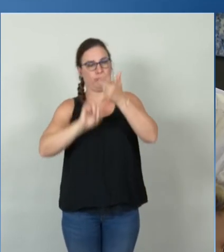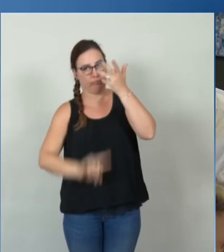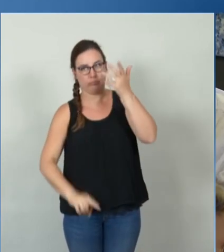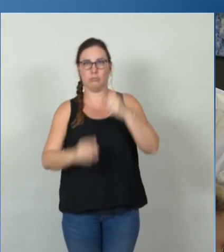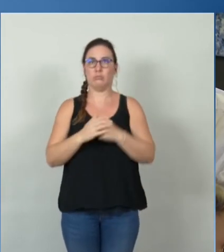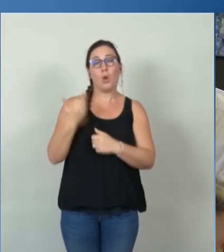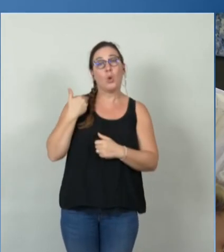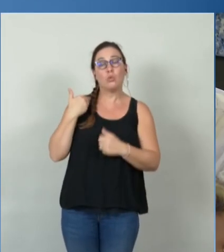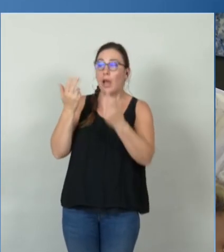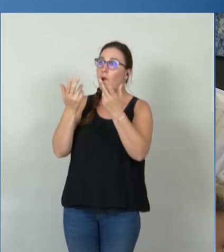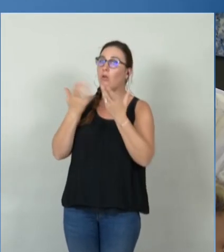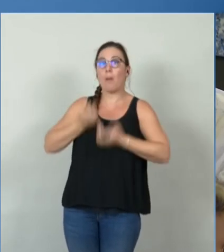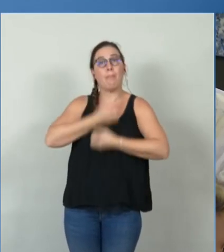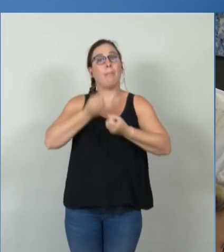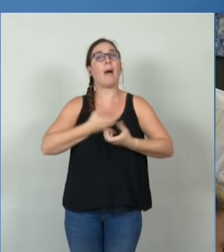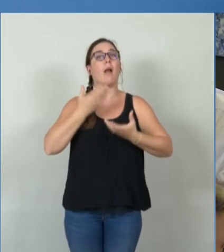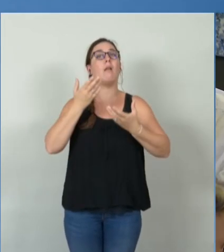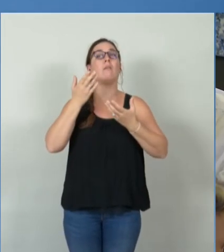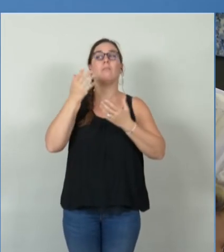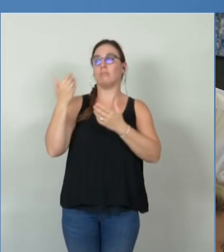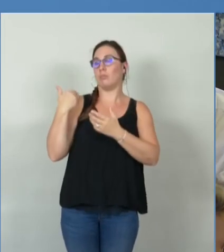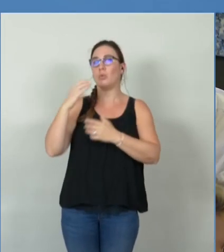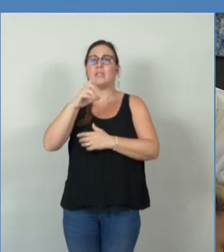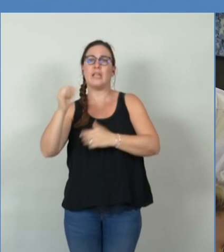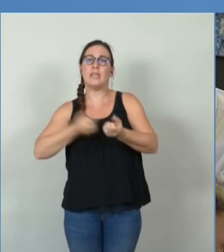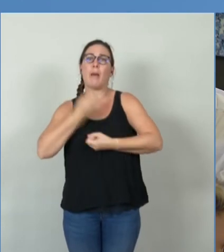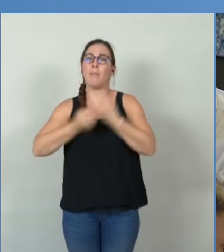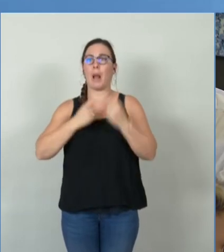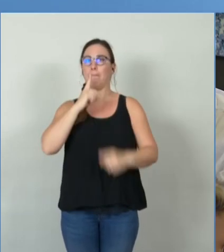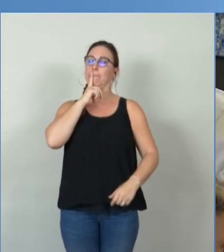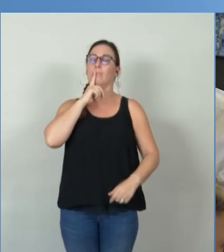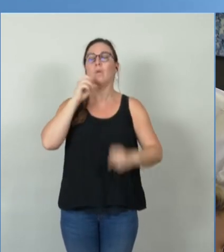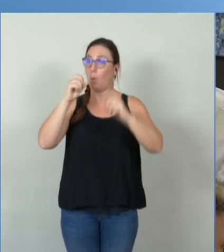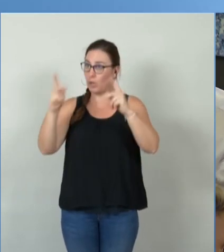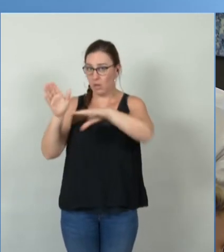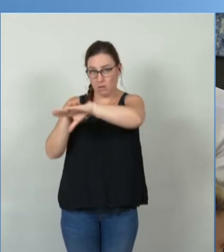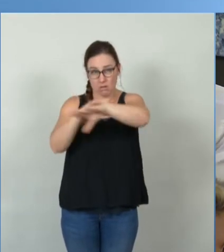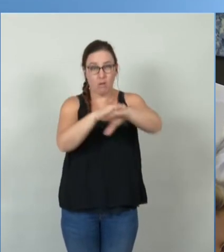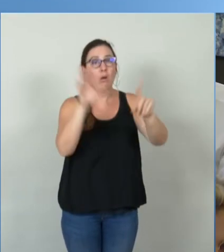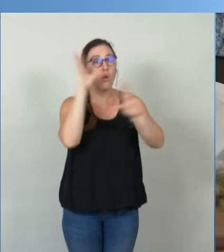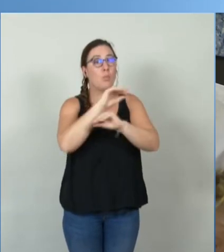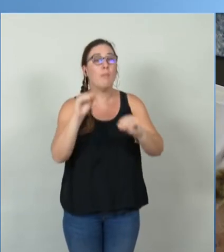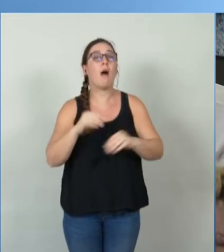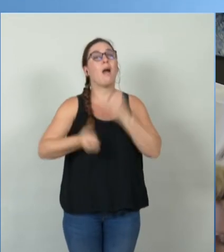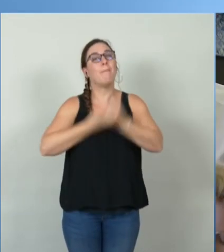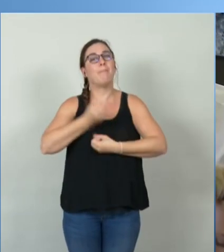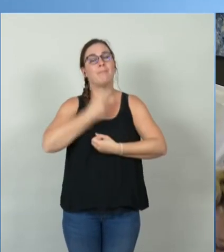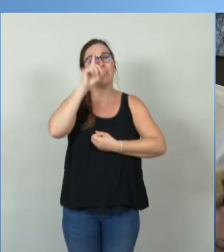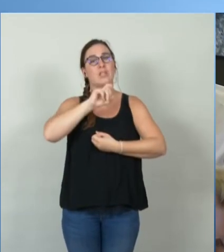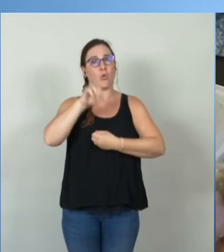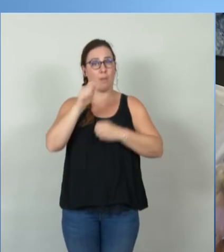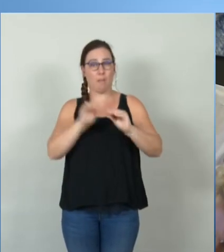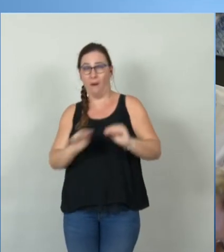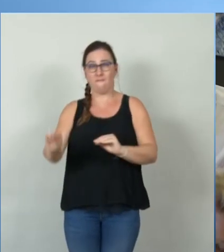n'ont pas eu la parole sur les questions orales je tiens rappeler pour les Grenoblois le fait que les questions orales ont été renvoyées en fin de conseils municipal